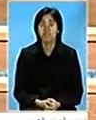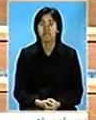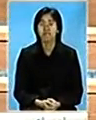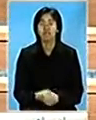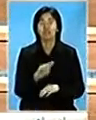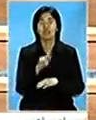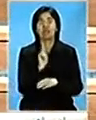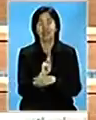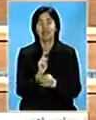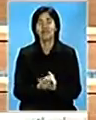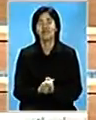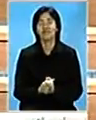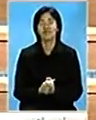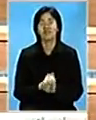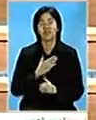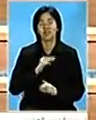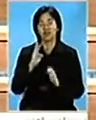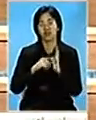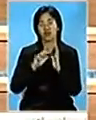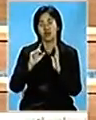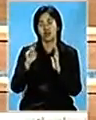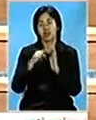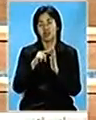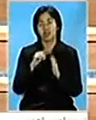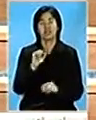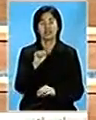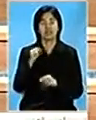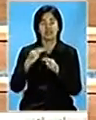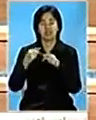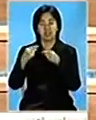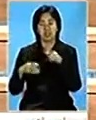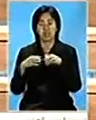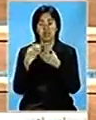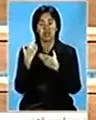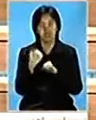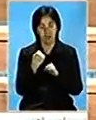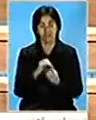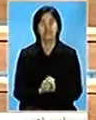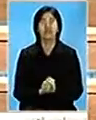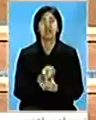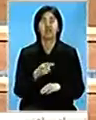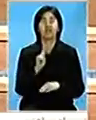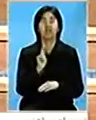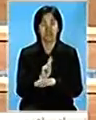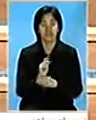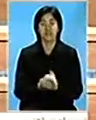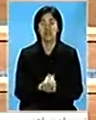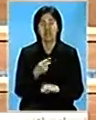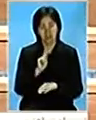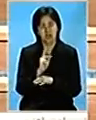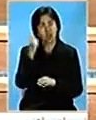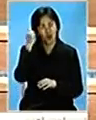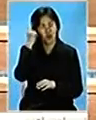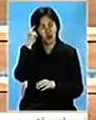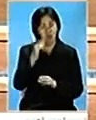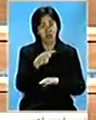ท่านประธานที่เคารพผมวชิราไปทองบัญชีรายชื่อประชาธิปัตย์ท่านประธานครับท่านประธานก็รู้ดีว่